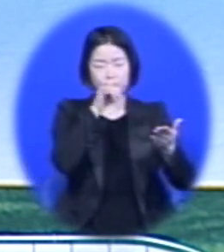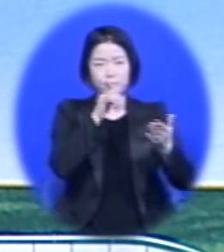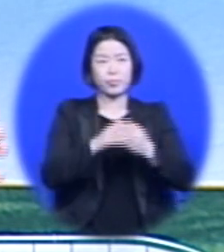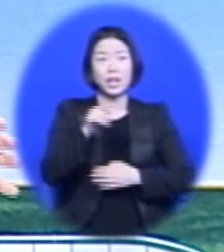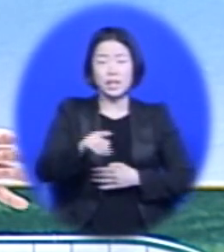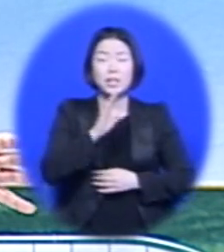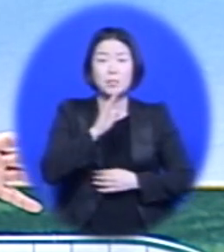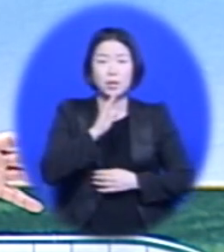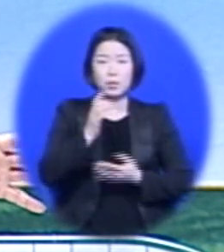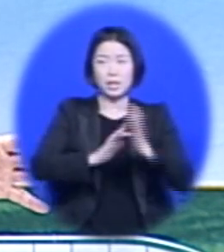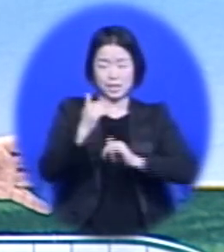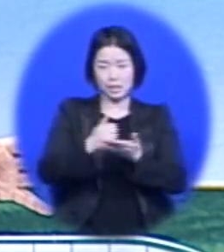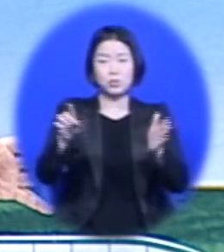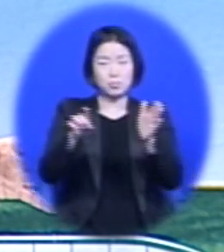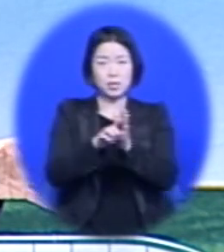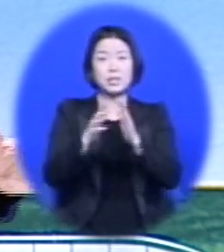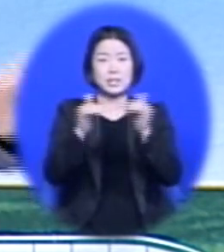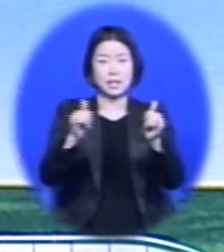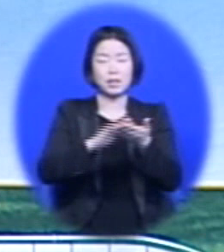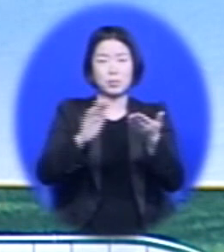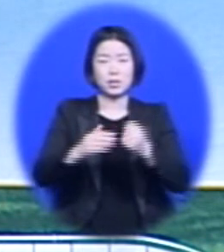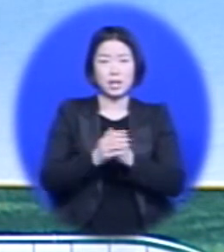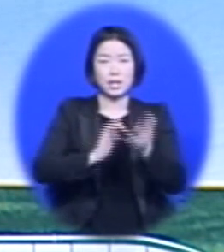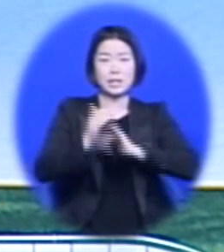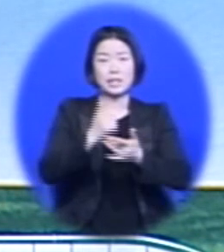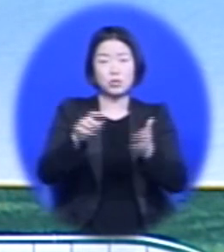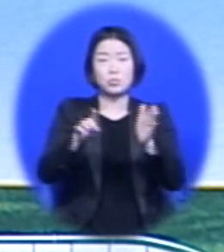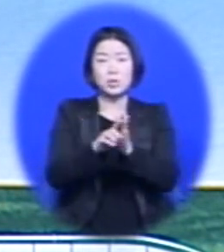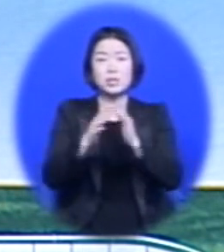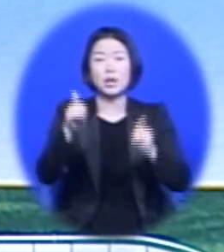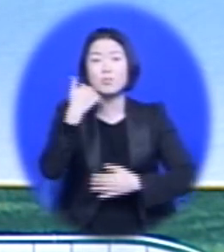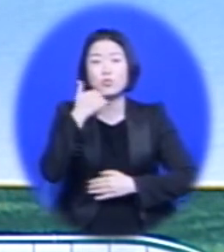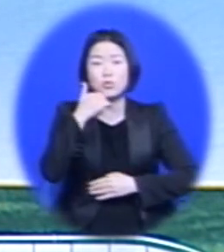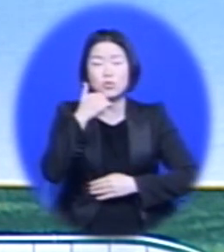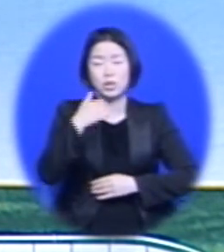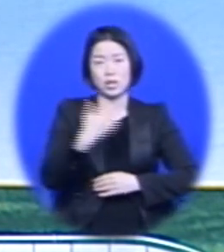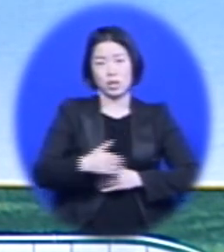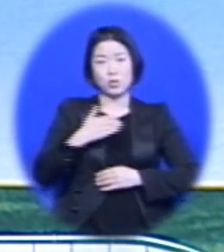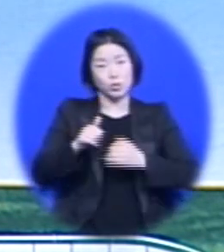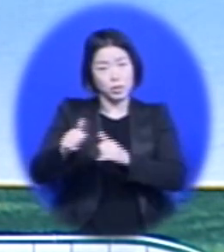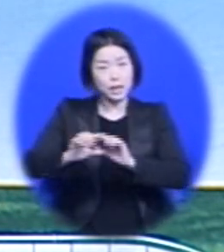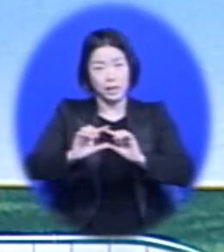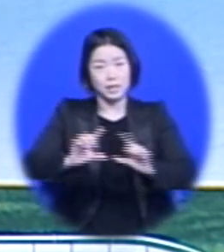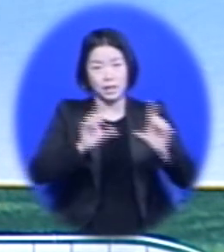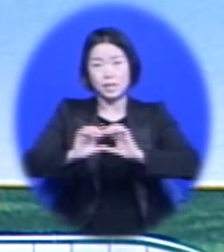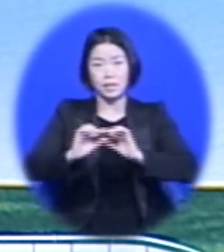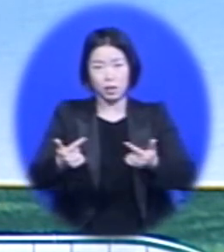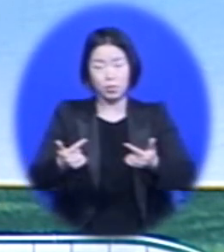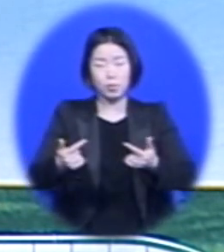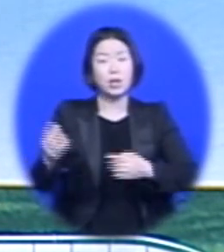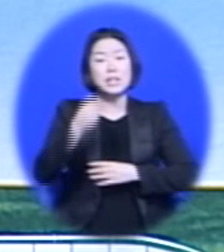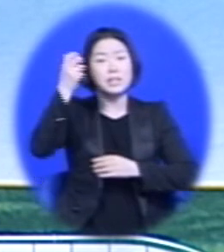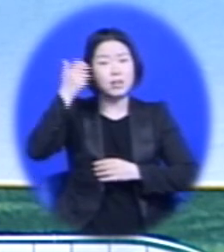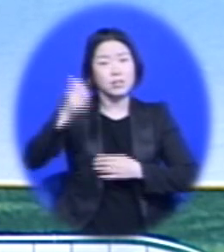이게 바로 예수 믿는 사람입니다. 예수 믿는 사람이 누굽니까? 육신을 따라 살지 않고 성령을 따라